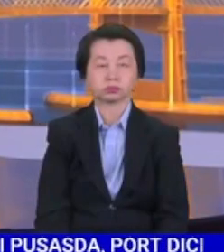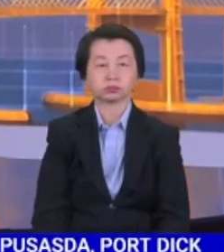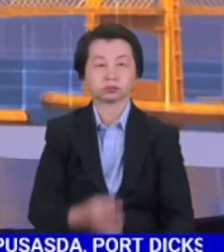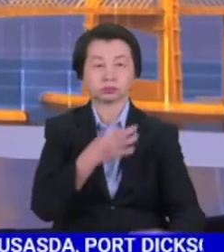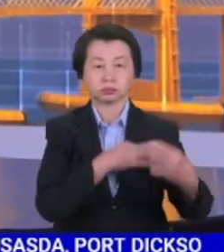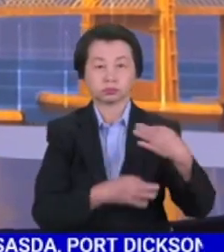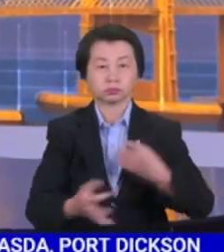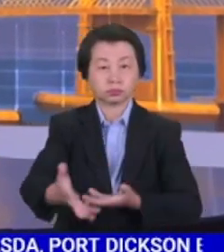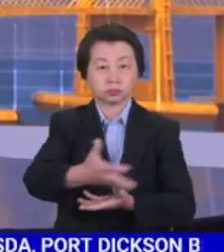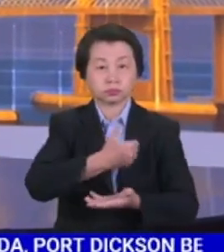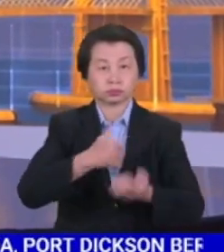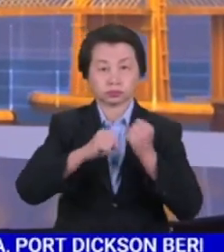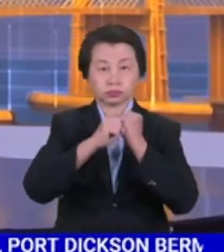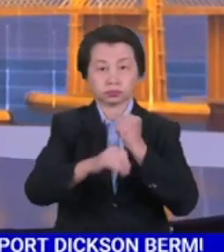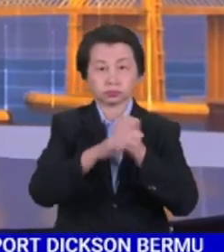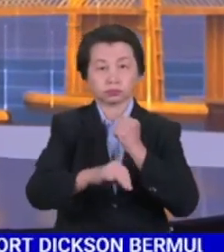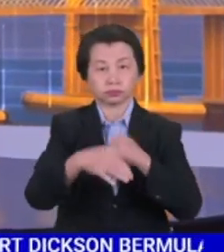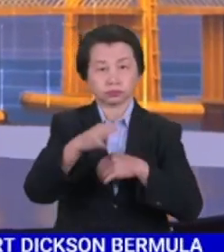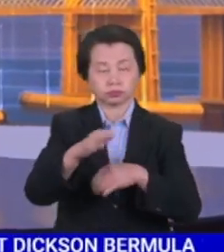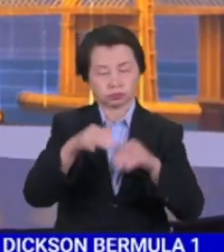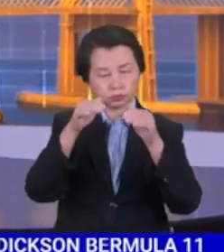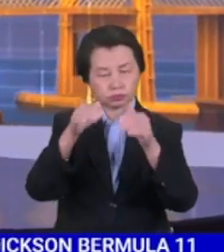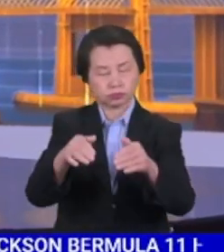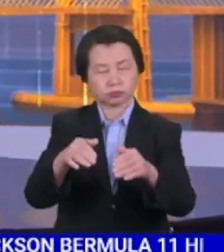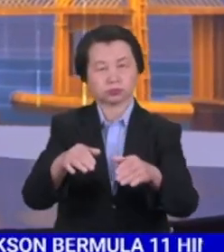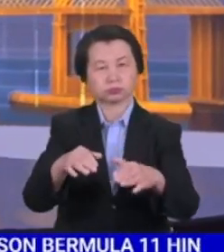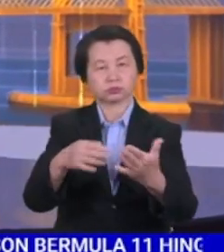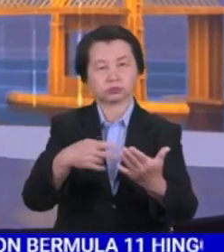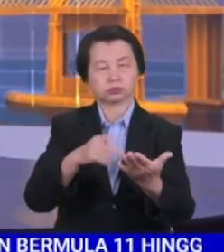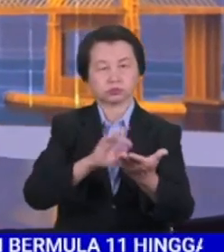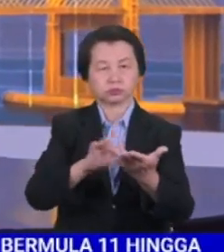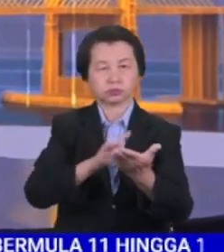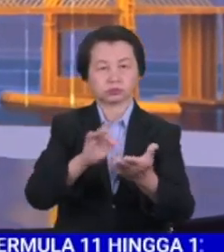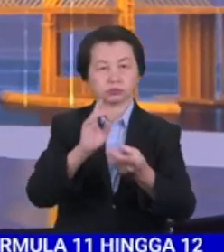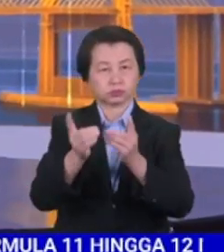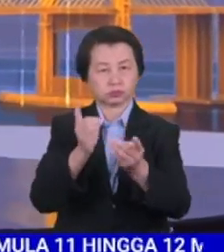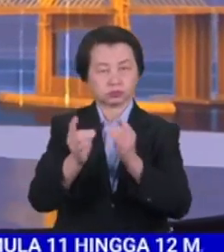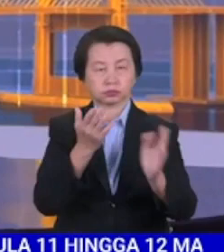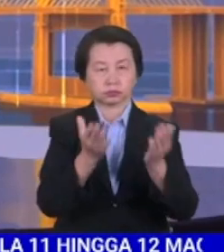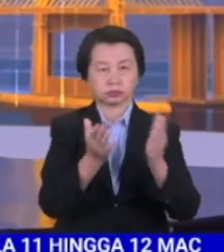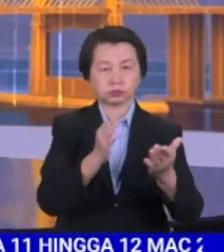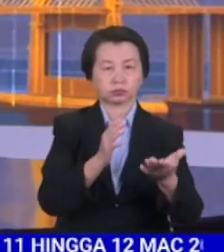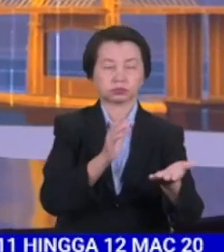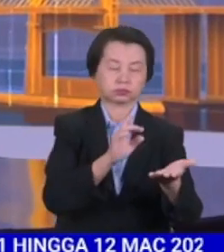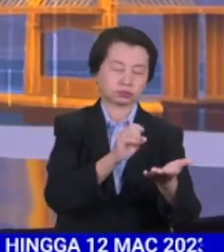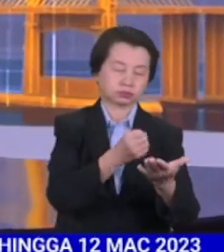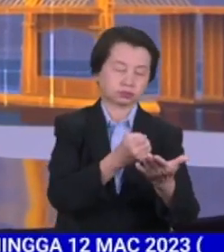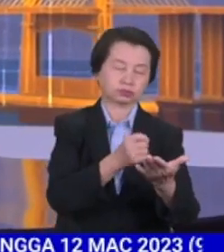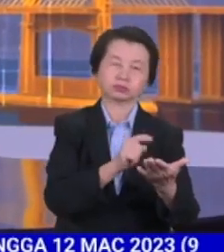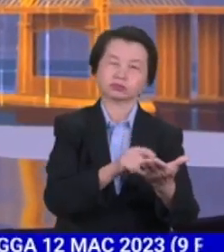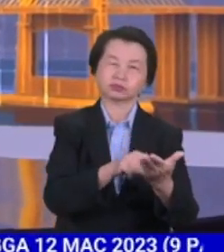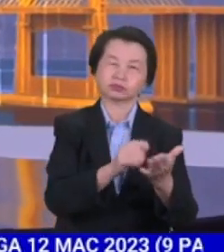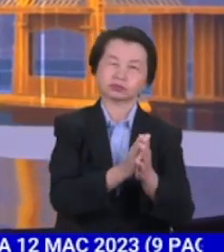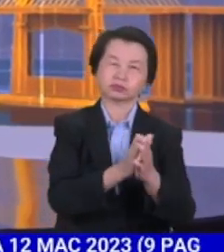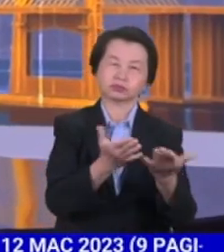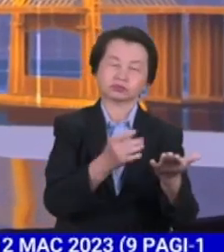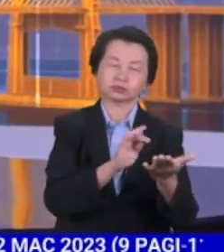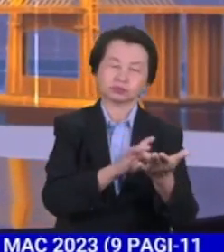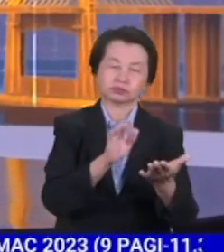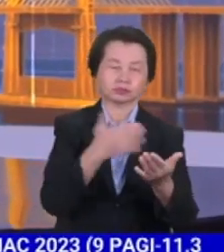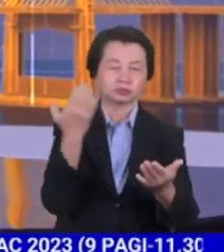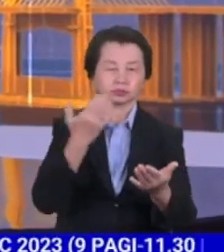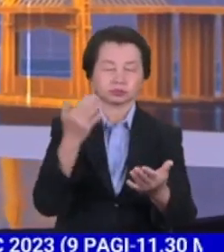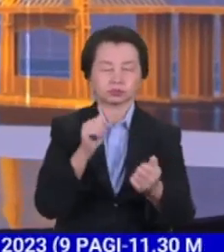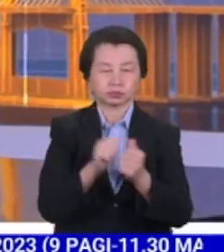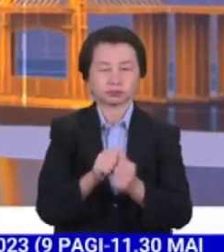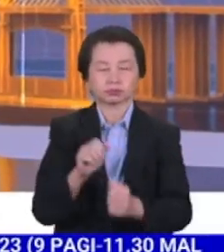Pendapatan melalui iklan ketika ini dilihat lebih tertumpu kepada platform media digital berbanding media konvensional. Justru menurut Menteri Komunikasi dan